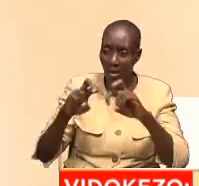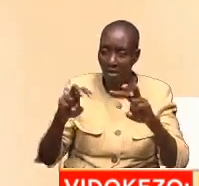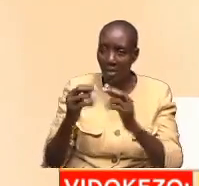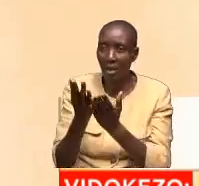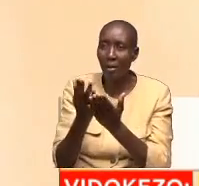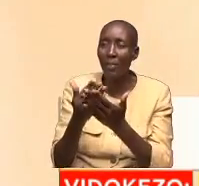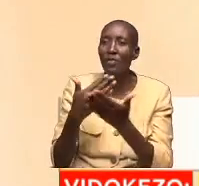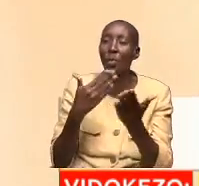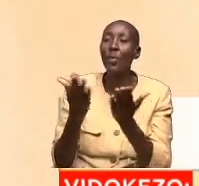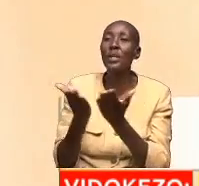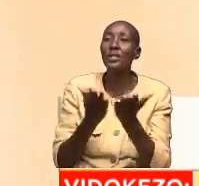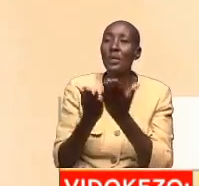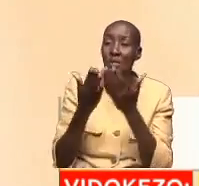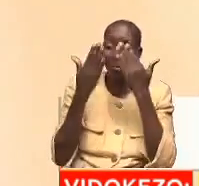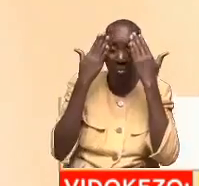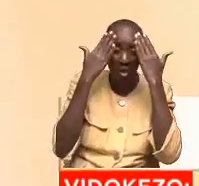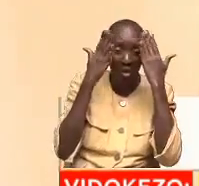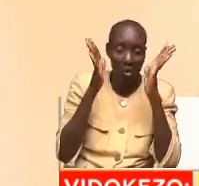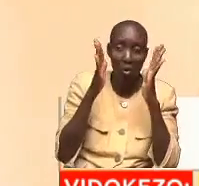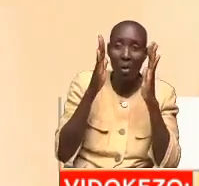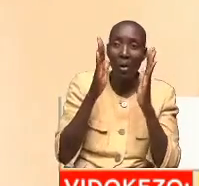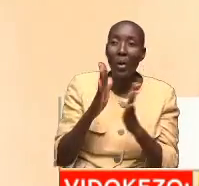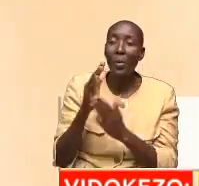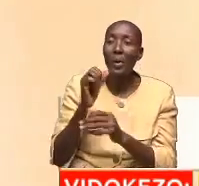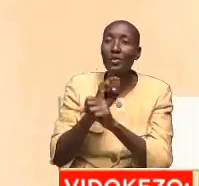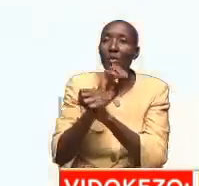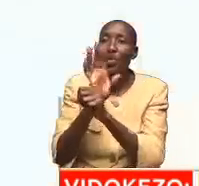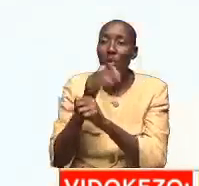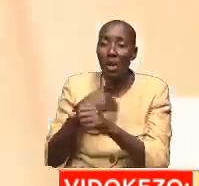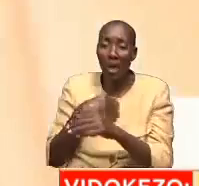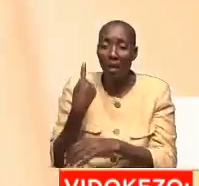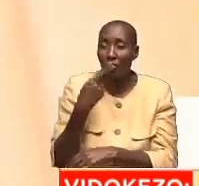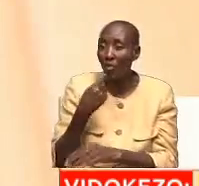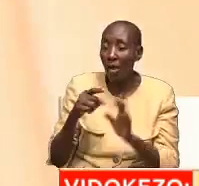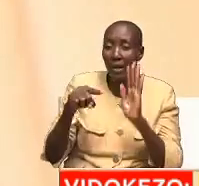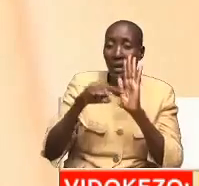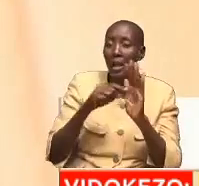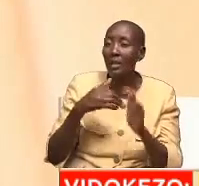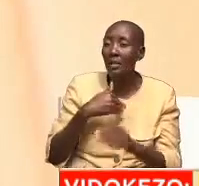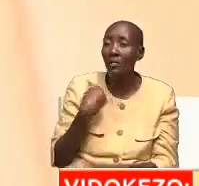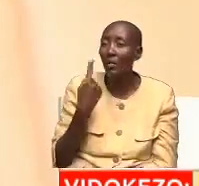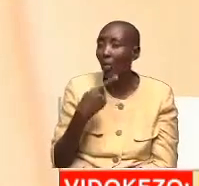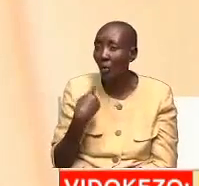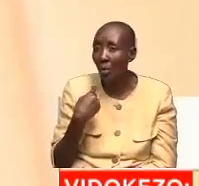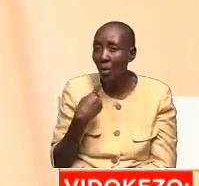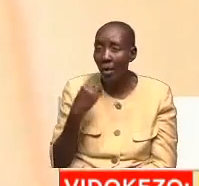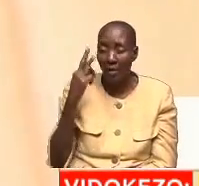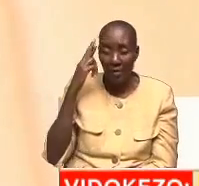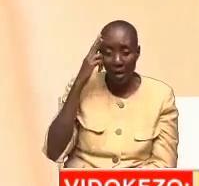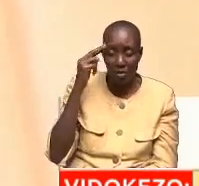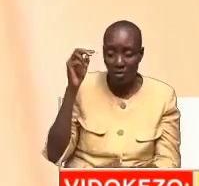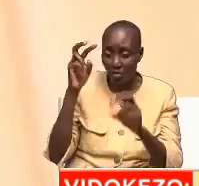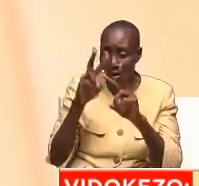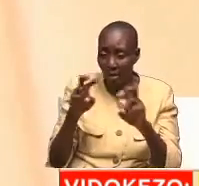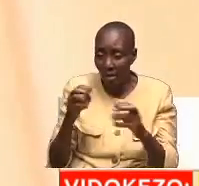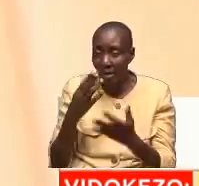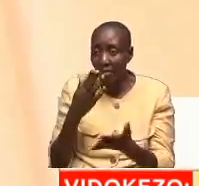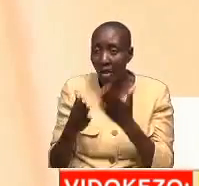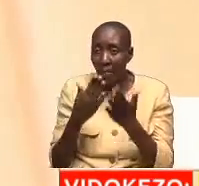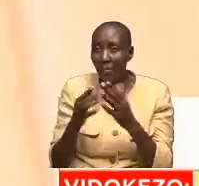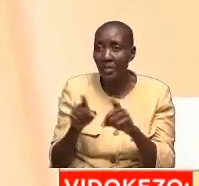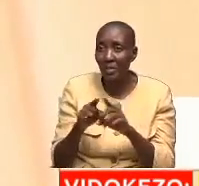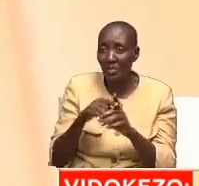sababu hatuwezi jua mtu ni yupi ako na corona, ni yupi ako negative. Sasa ndio sababu tuna screen, tunaona zikiwa kama hiyo temperature iko